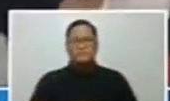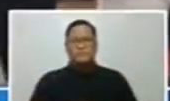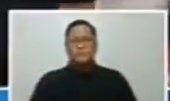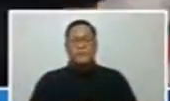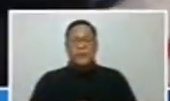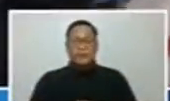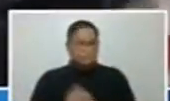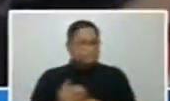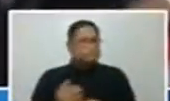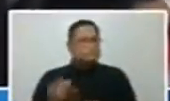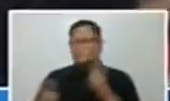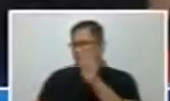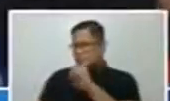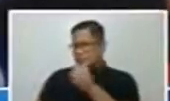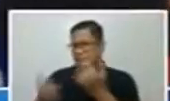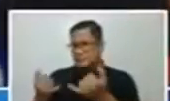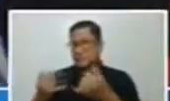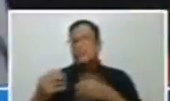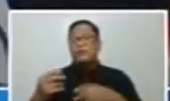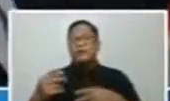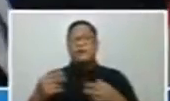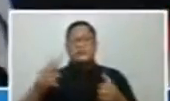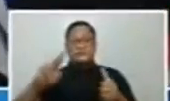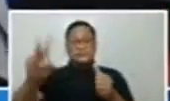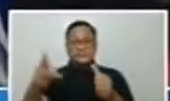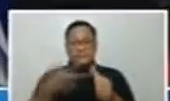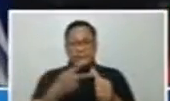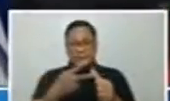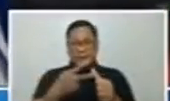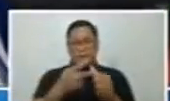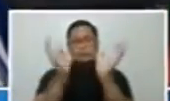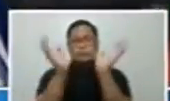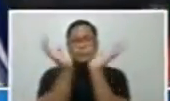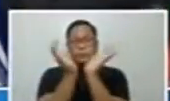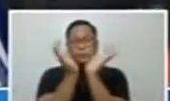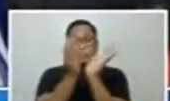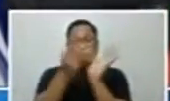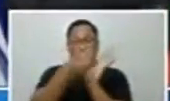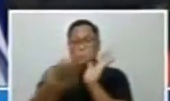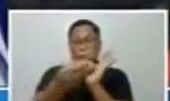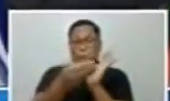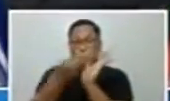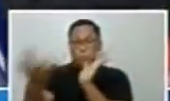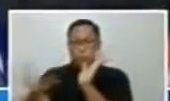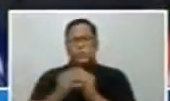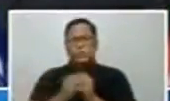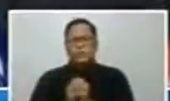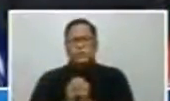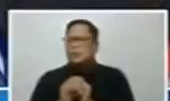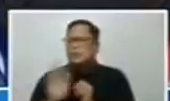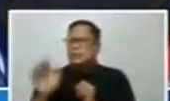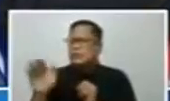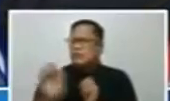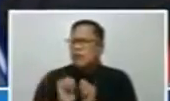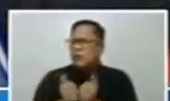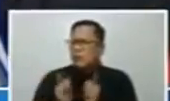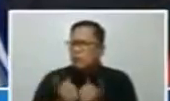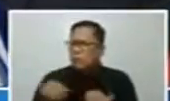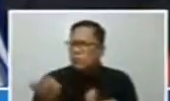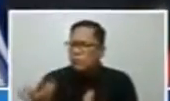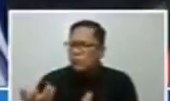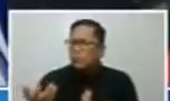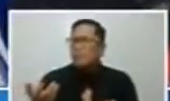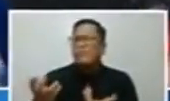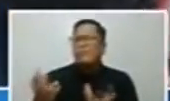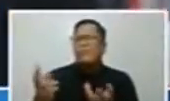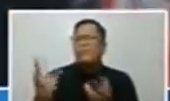silang SAC form data na nasa DSWD, karamihan dyan yung mga tinatawag natin